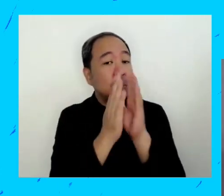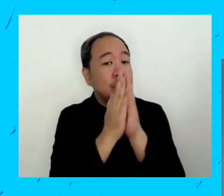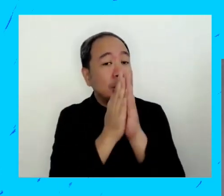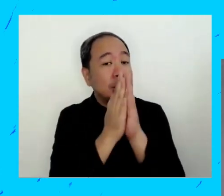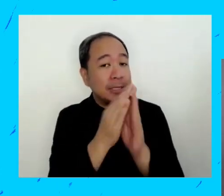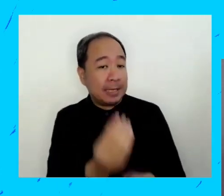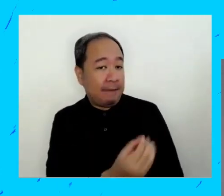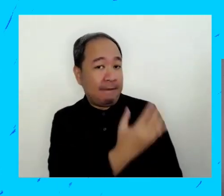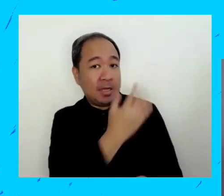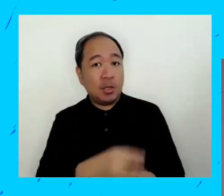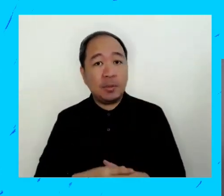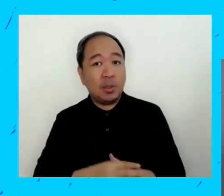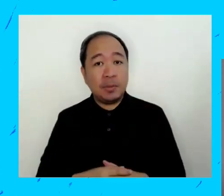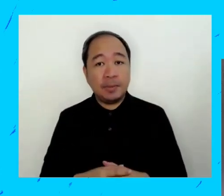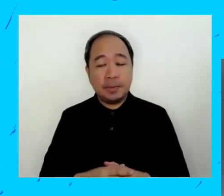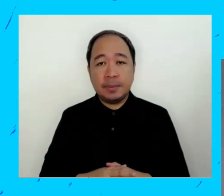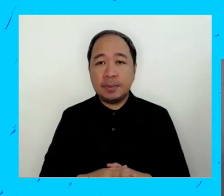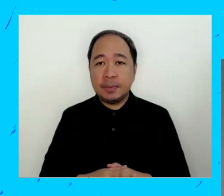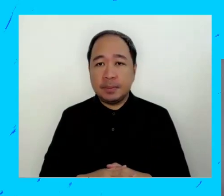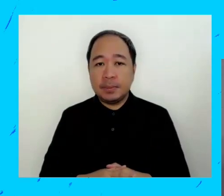qu'on pourrait avoir la vidéo?